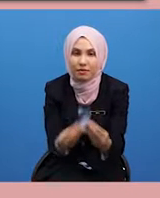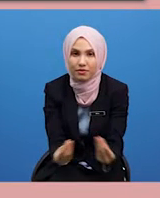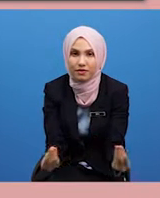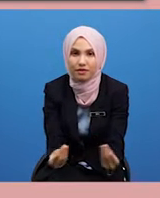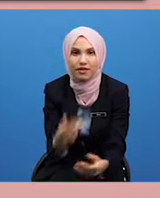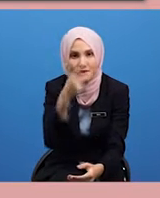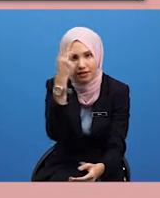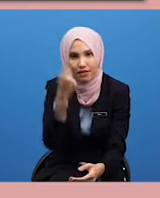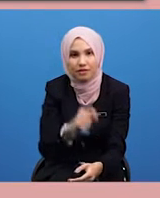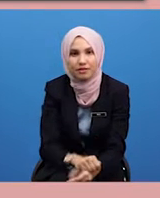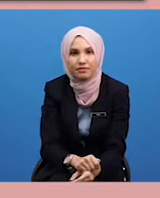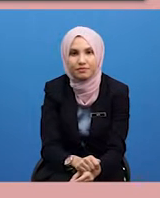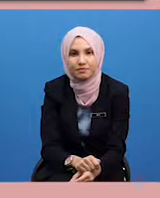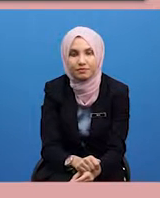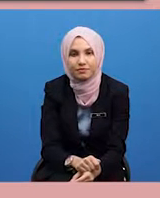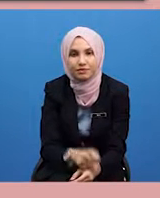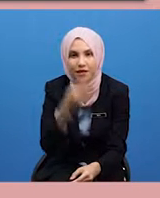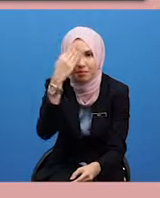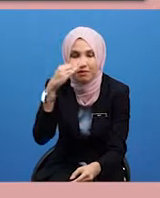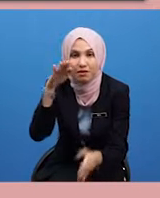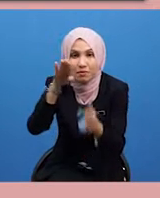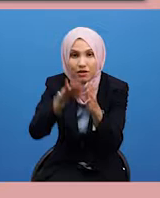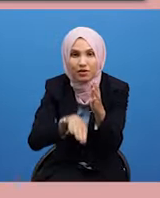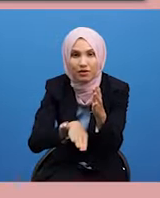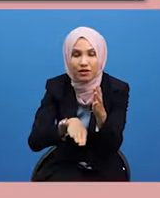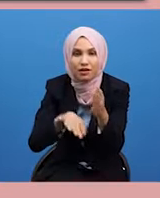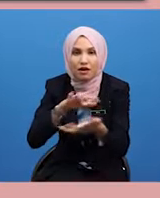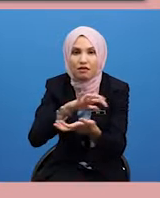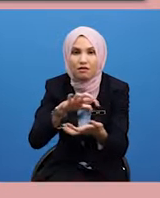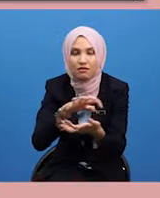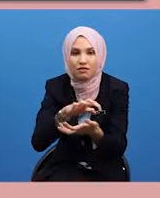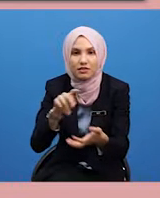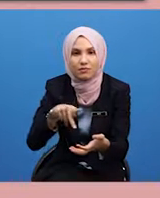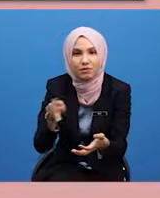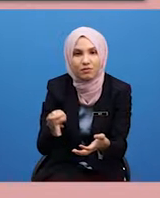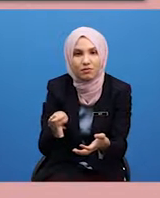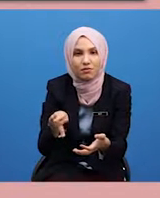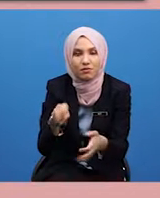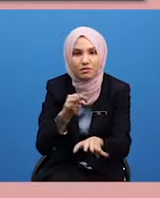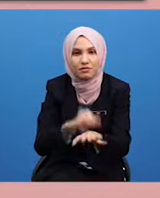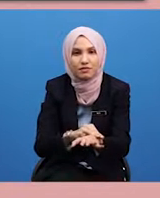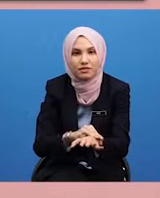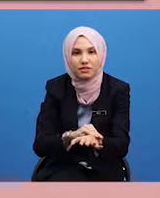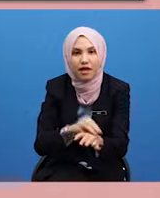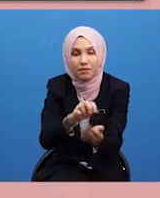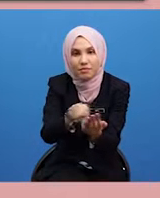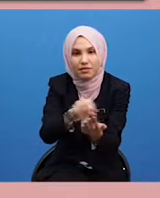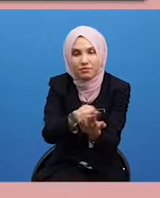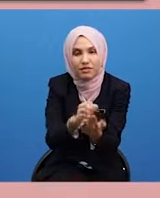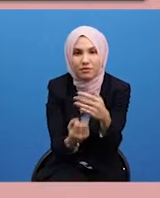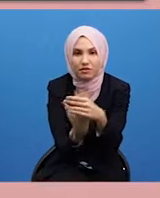ini bertujuan kerana bagi mengurangkan kerosakan pada plumule semasa biji benih